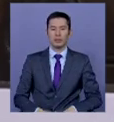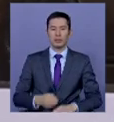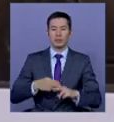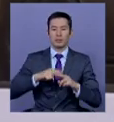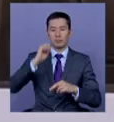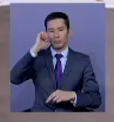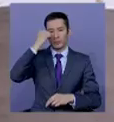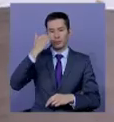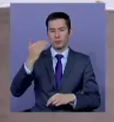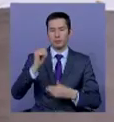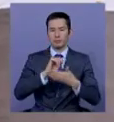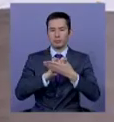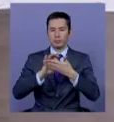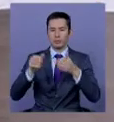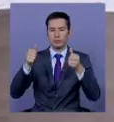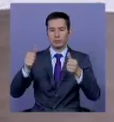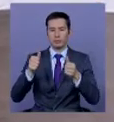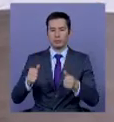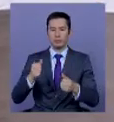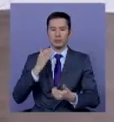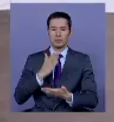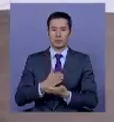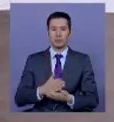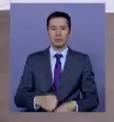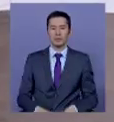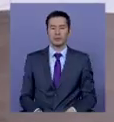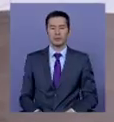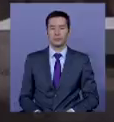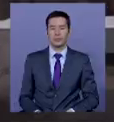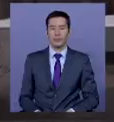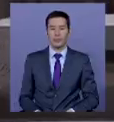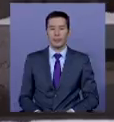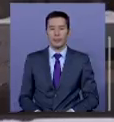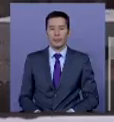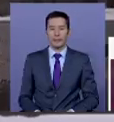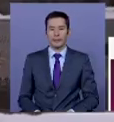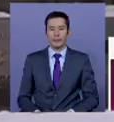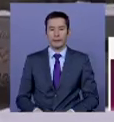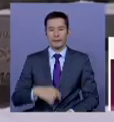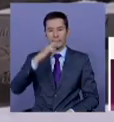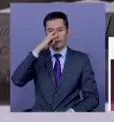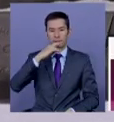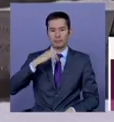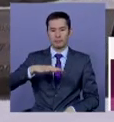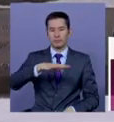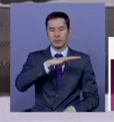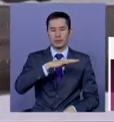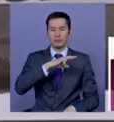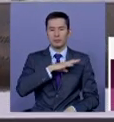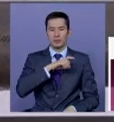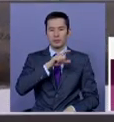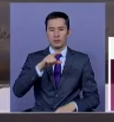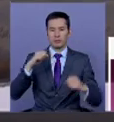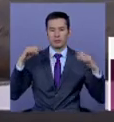Ескерткіште сазгердің терең ойға шомылып, шығармашылық толғаныста отырғаны бейнеленген. Қазақстандық мүсіншілердің тең жартысы қатысқаны байқауда түрлі